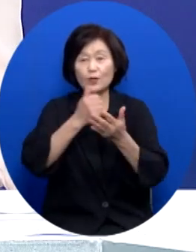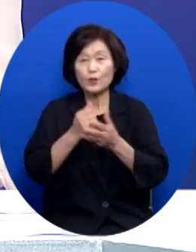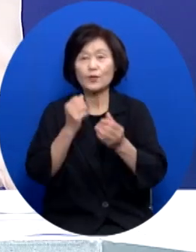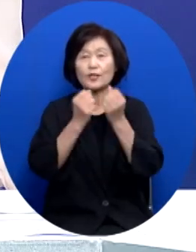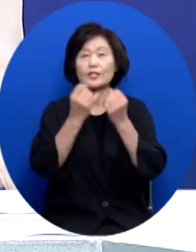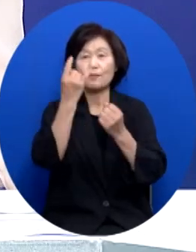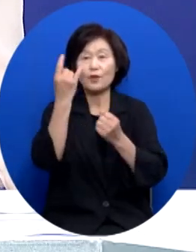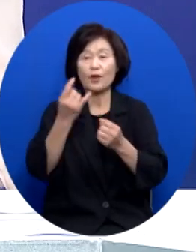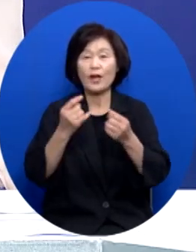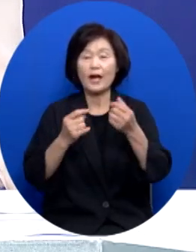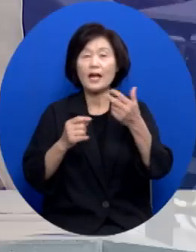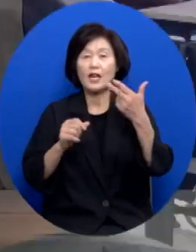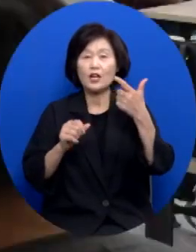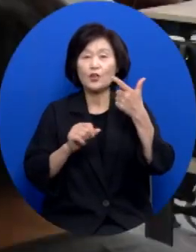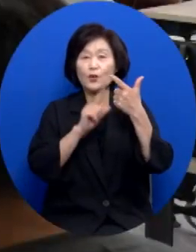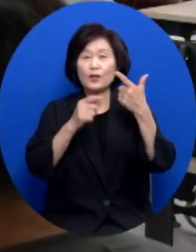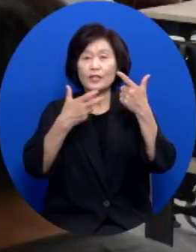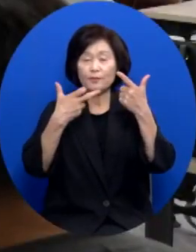제일교회에서 열렸습니다.